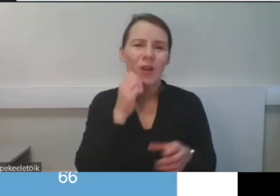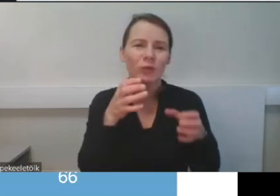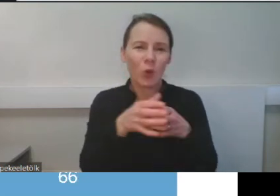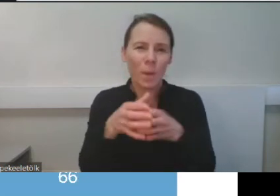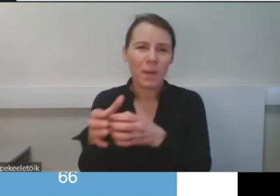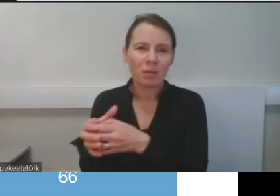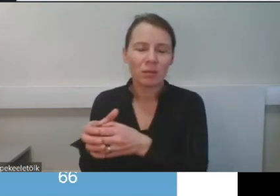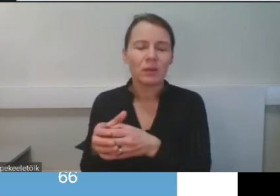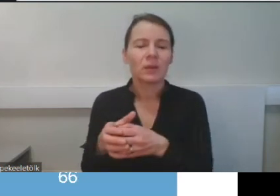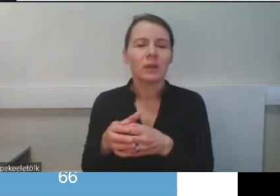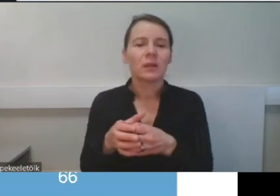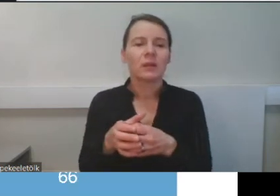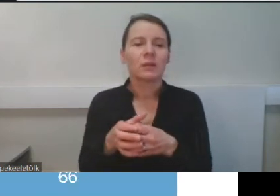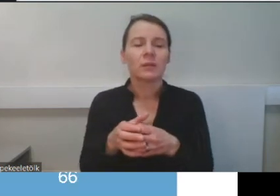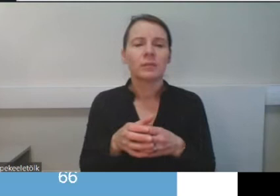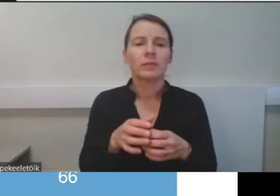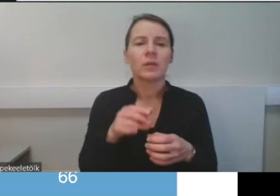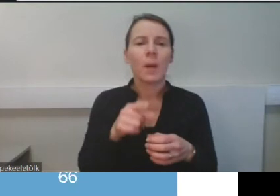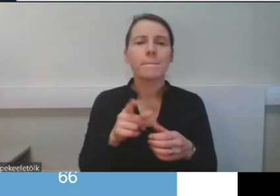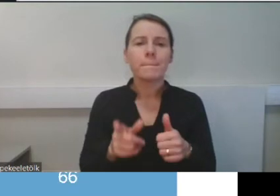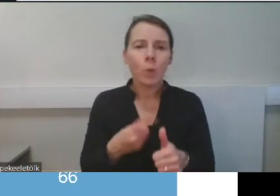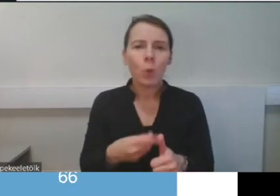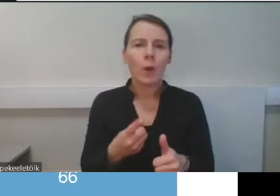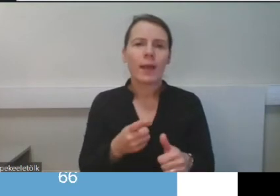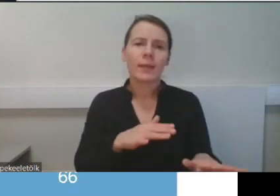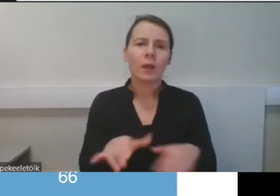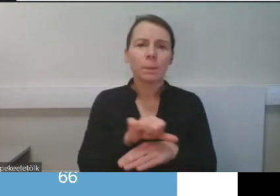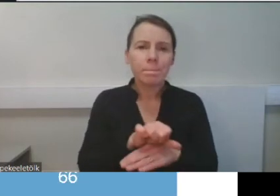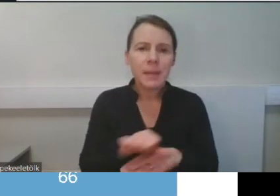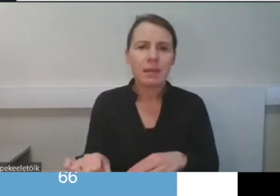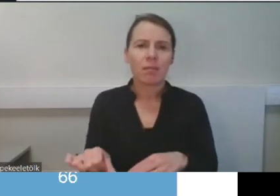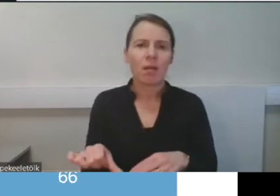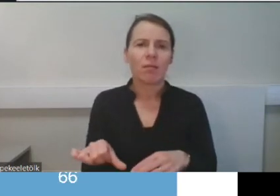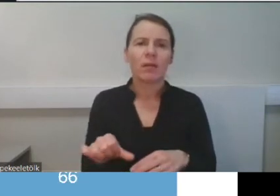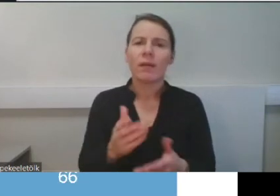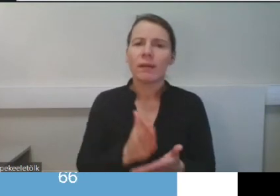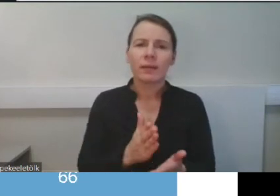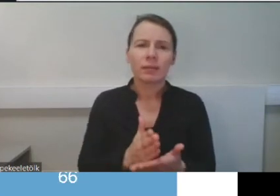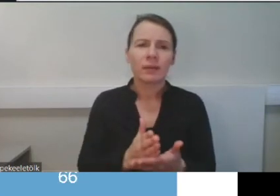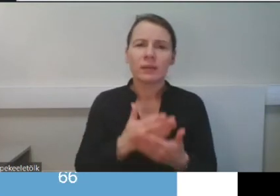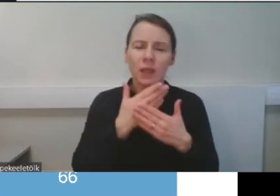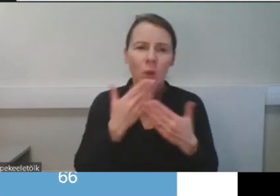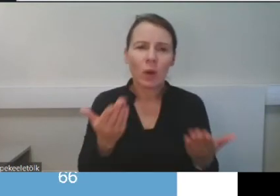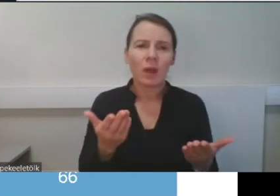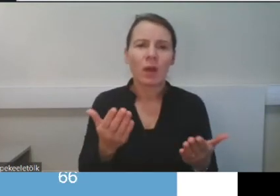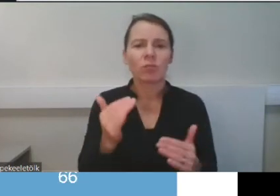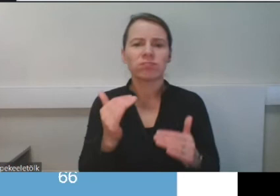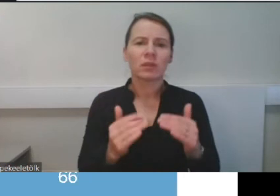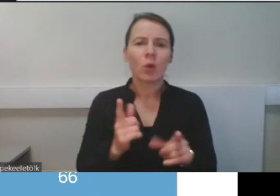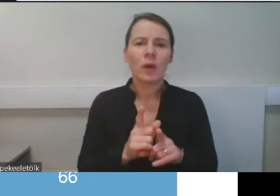seal rohkem neid inimesi, kellel on tegelikult olulisi nägemisraskusi.